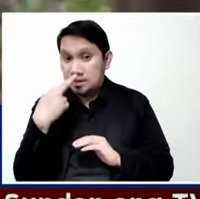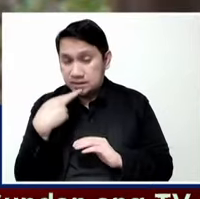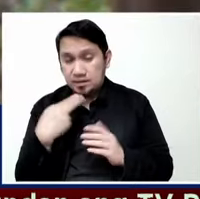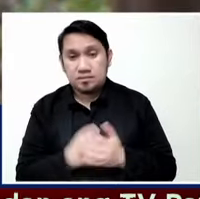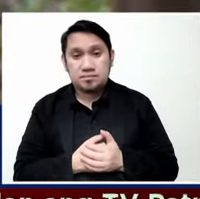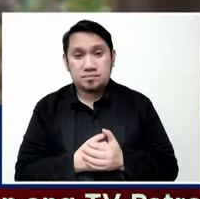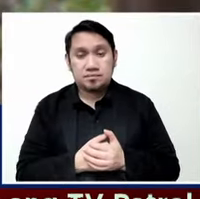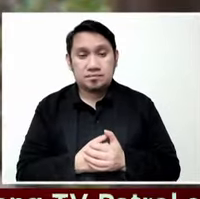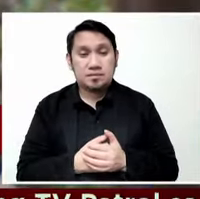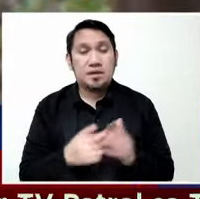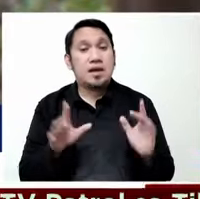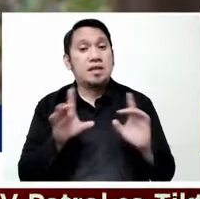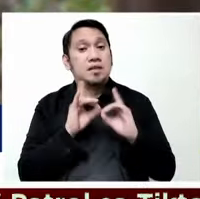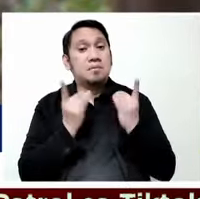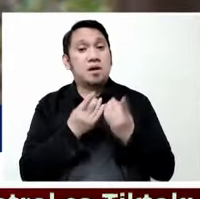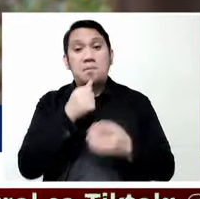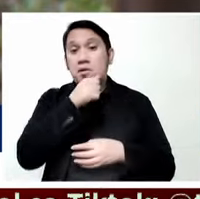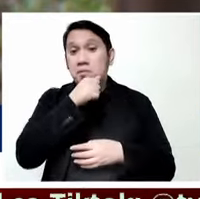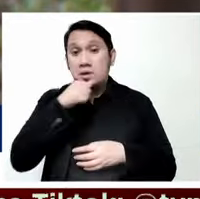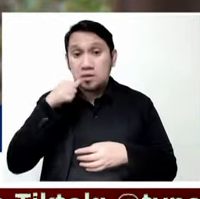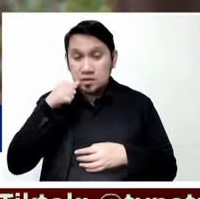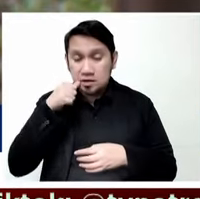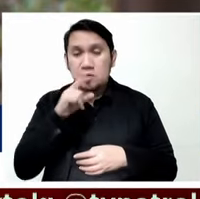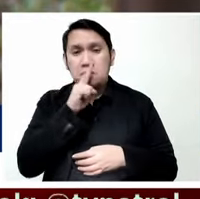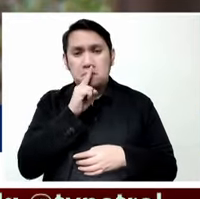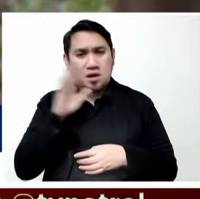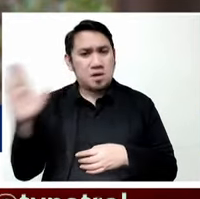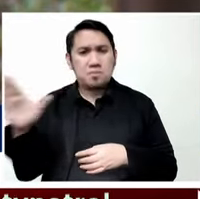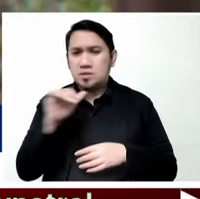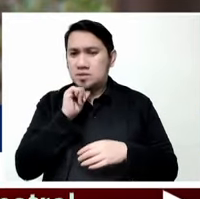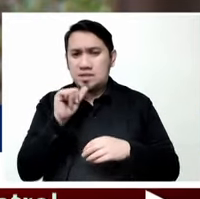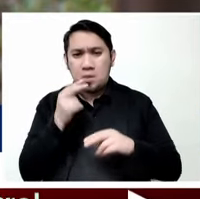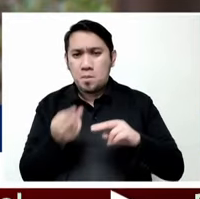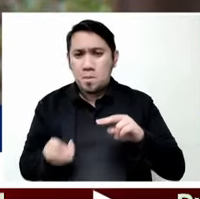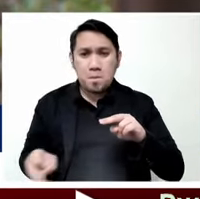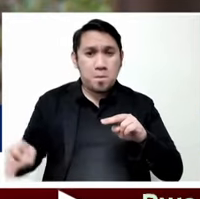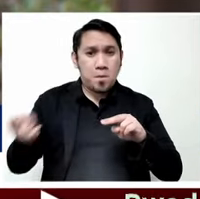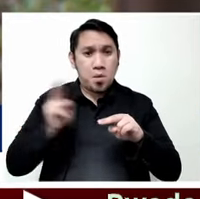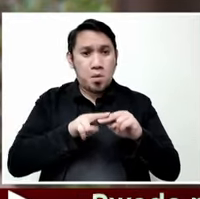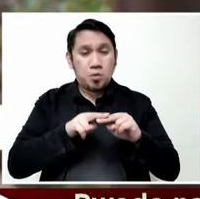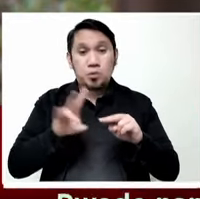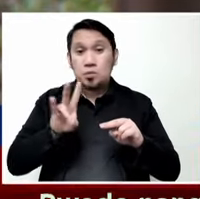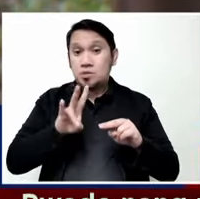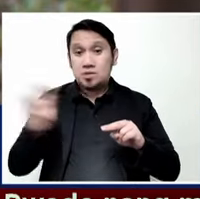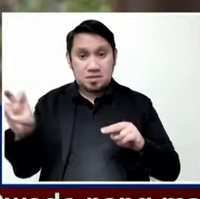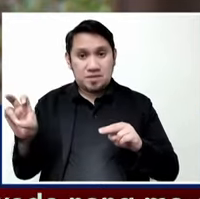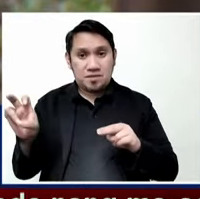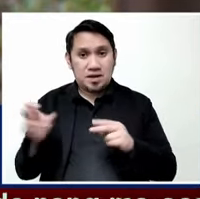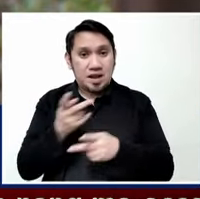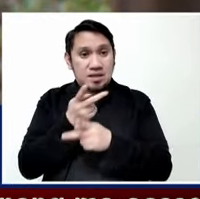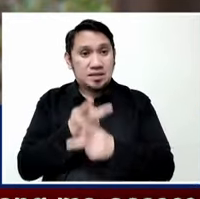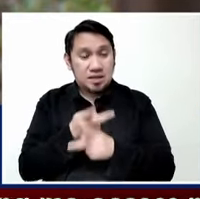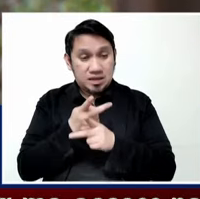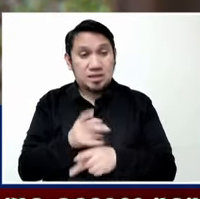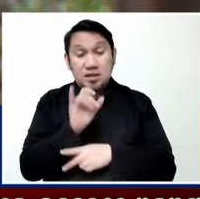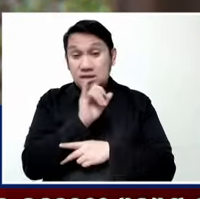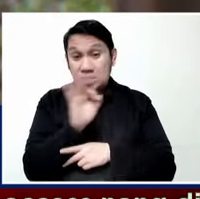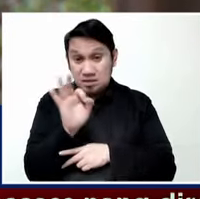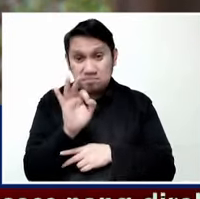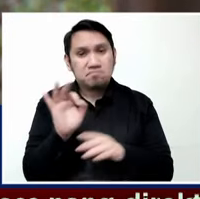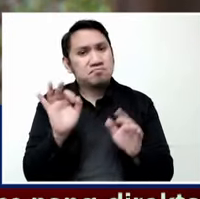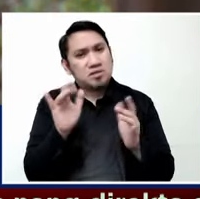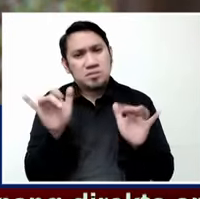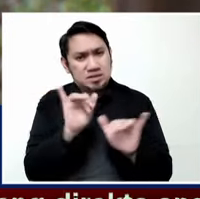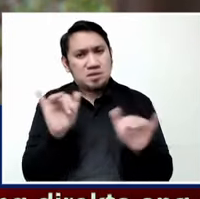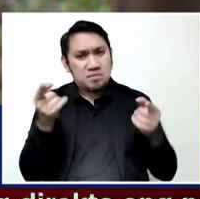ang Department of Agriculture na hindi nasisipa ang presyo ng sibuyas sa 700 piso kada kilo tulad na lamang ng nangyari noong